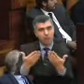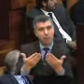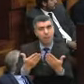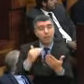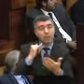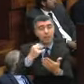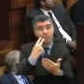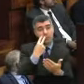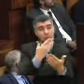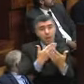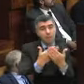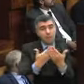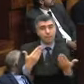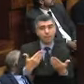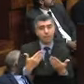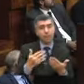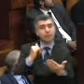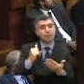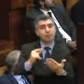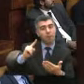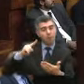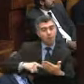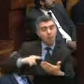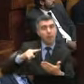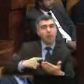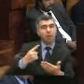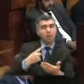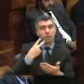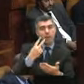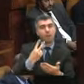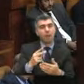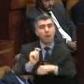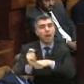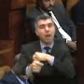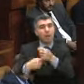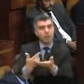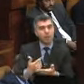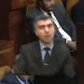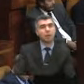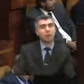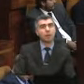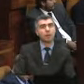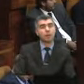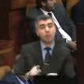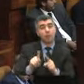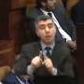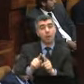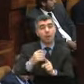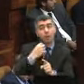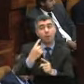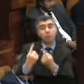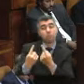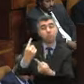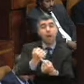تنعيشوه وتنشاهدوه يوميا وخصوصا في العالم القروي. تيلا كيعطيوك السيد الوزير شي حاجه